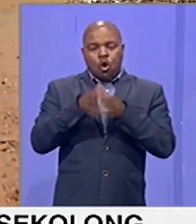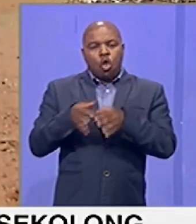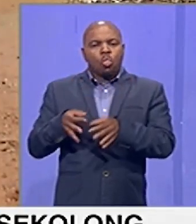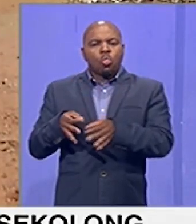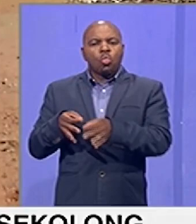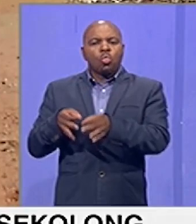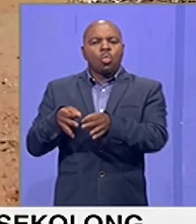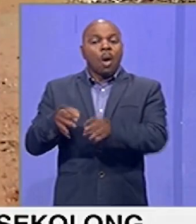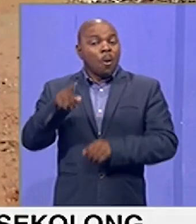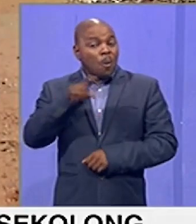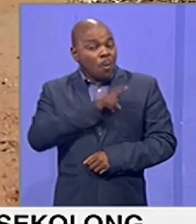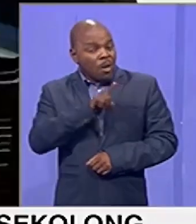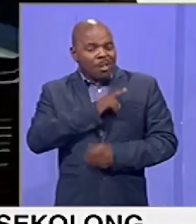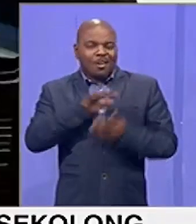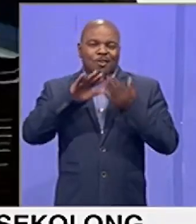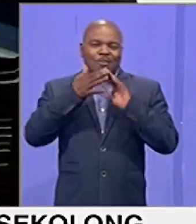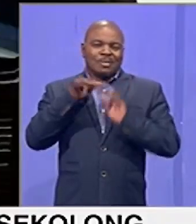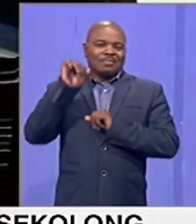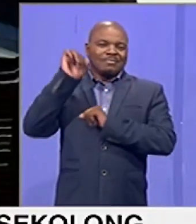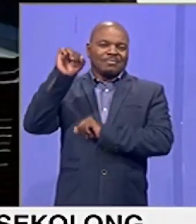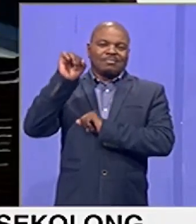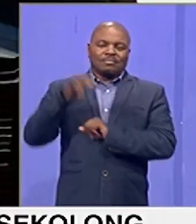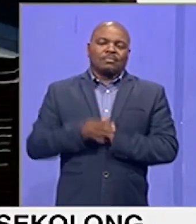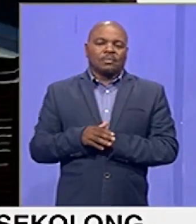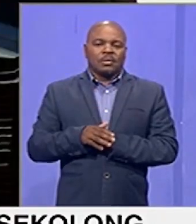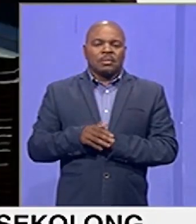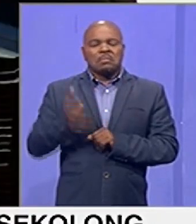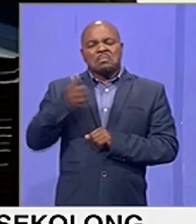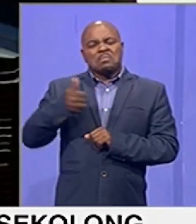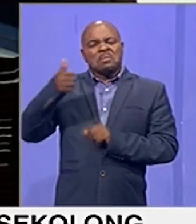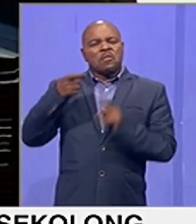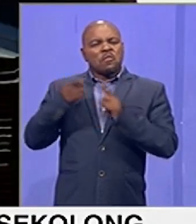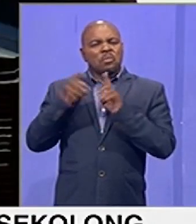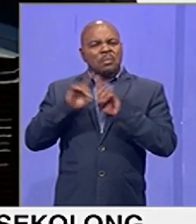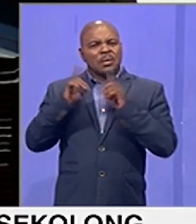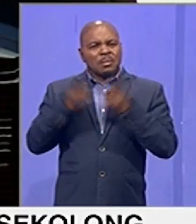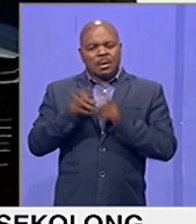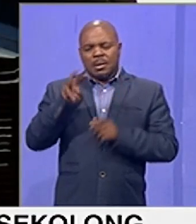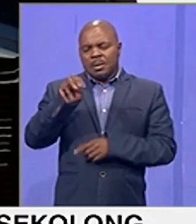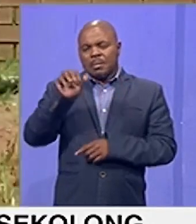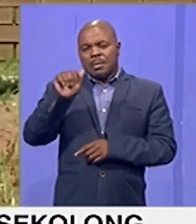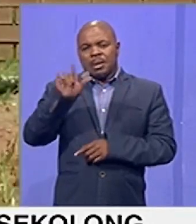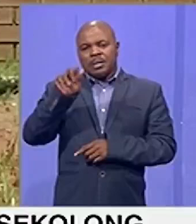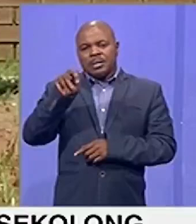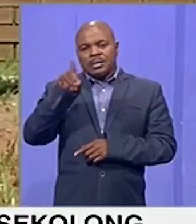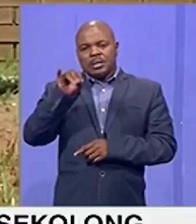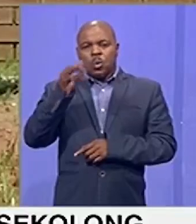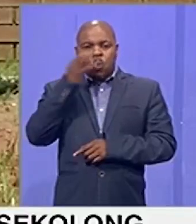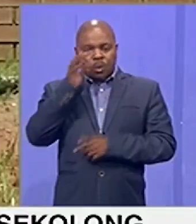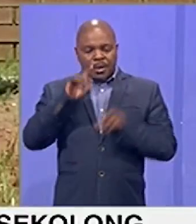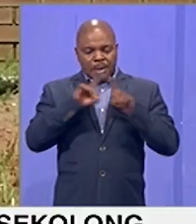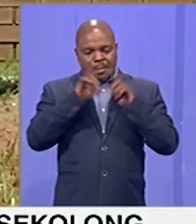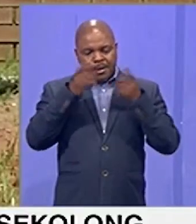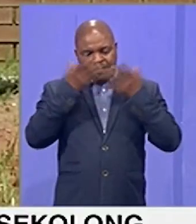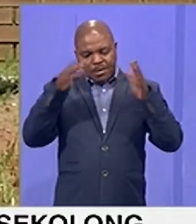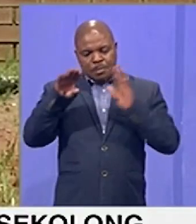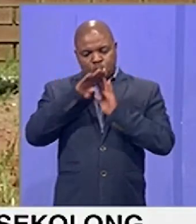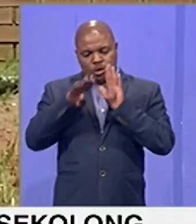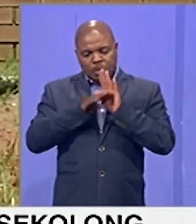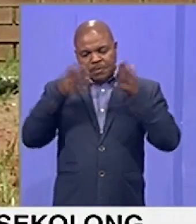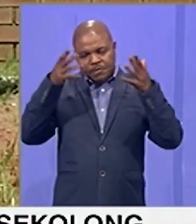ke ditshupetso tsa baagi. Sebueledi sa lefapha Elias Malindi o tlhalositse gape fa lefapha le konoseditse lenaane la go